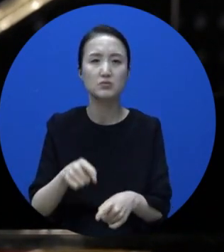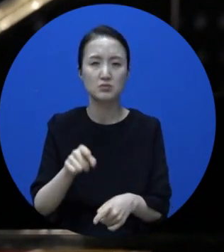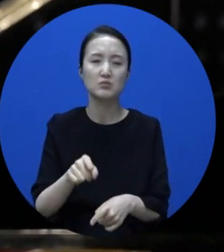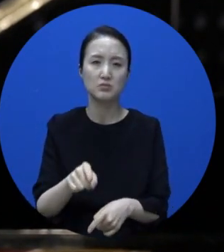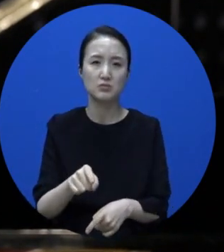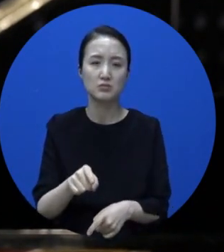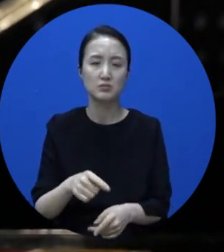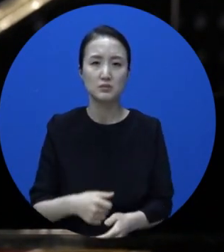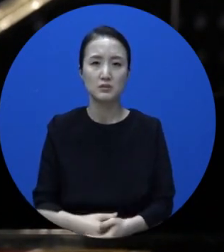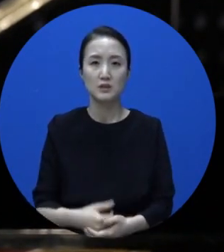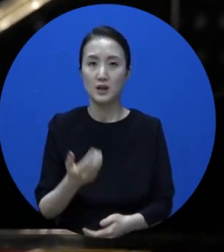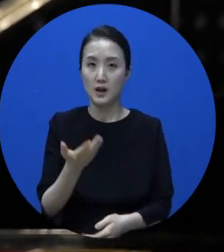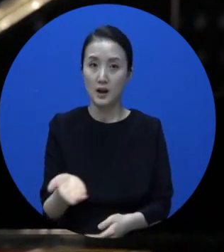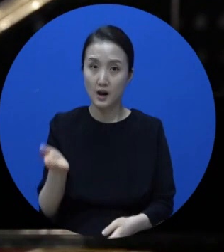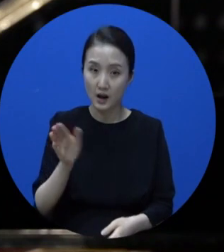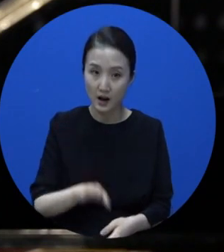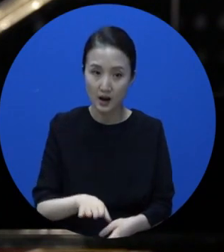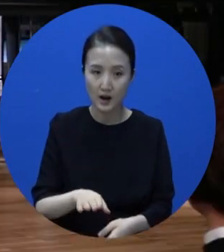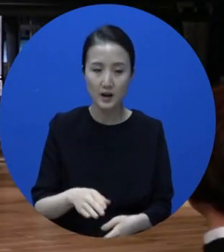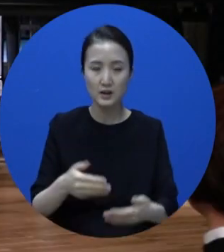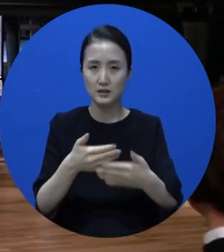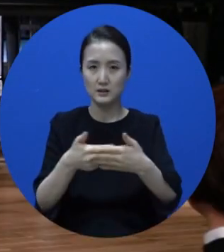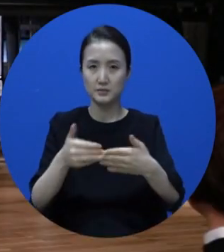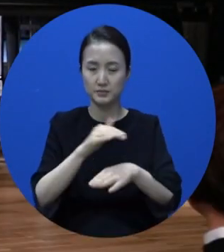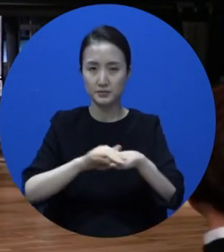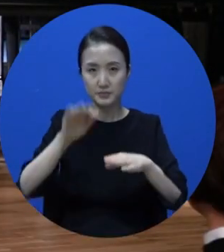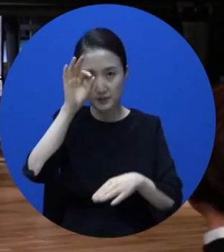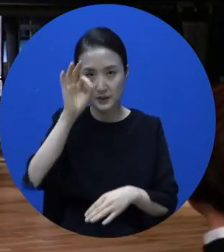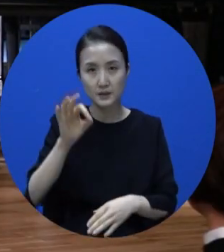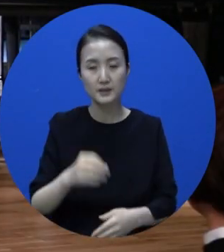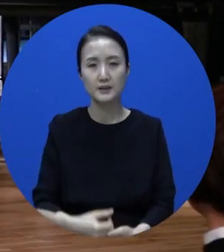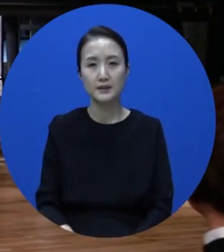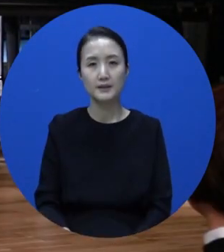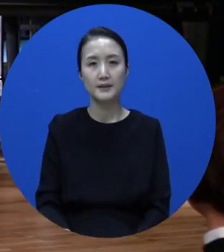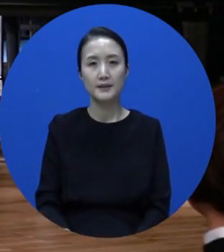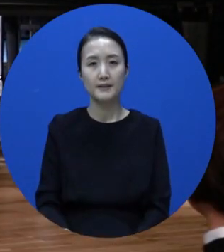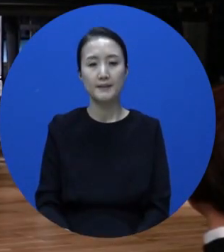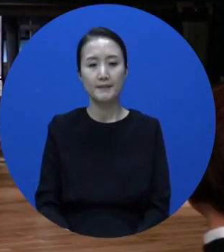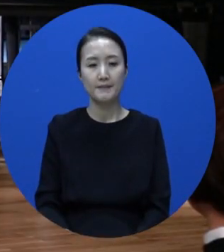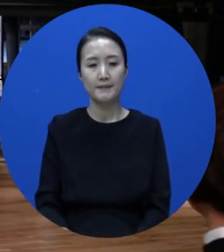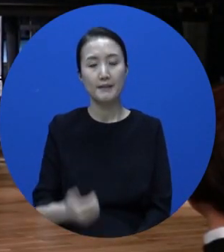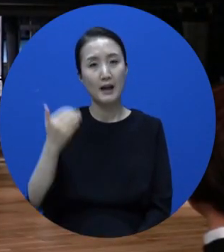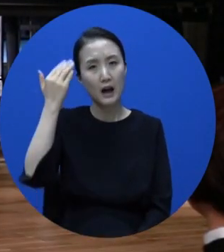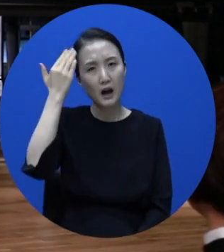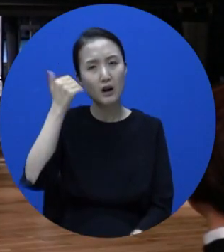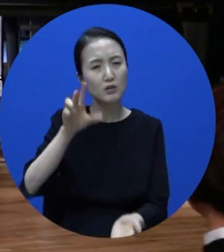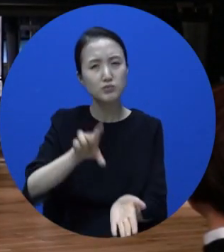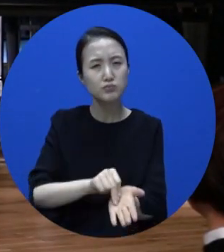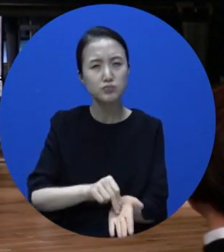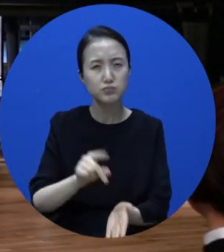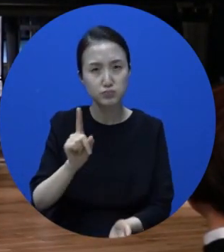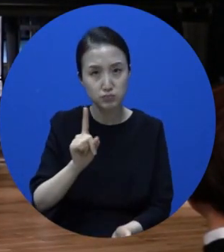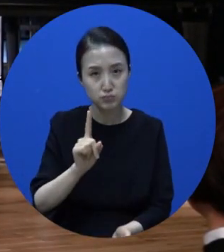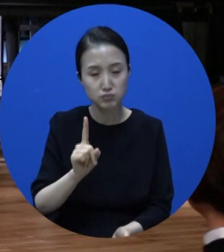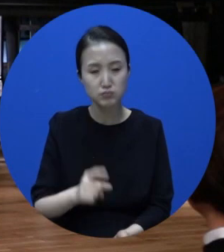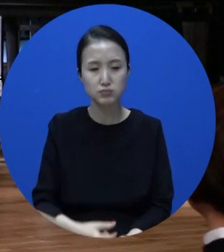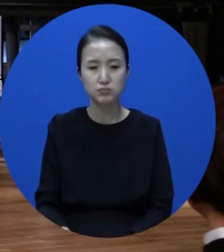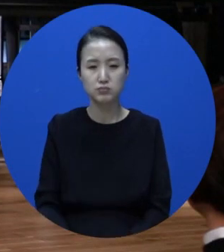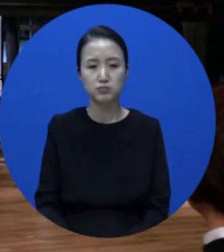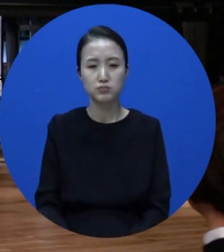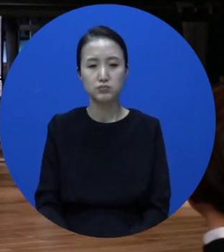증감률 이겠죠 그런데 보십시오 이 그래프 굉장히 중요한 우리나라의 문제가 뭐냐면